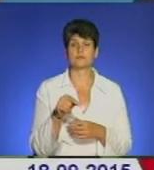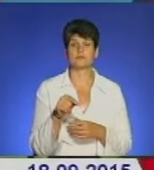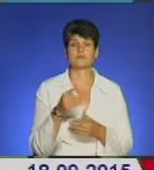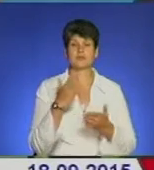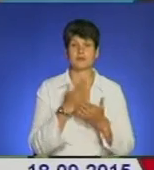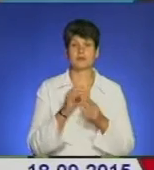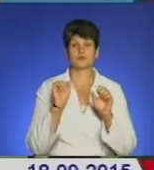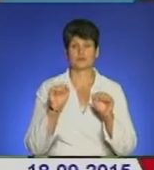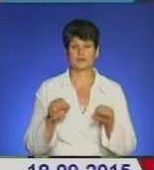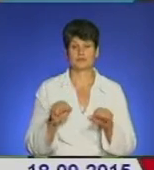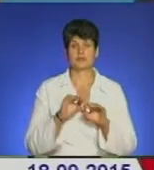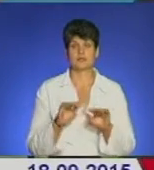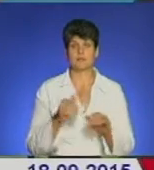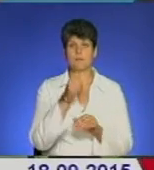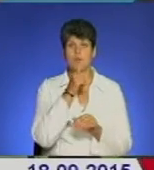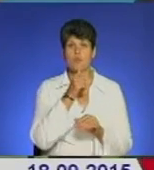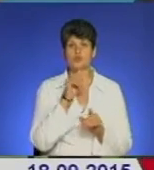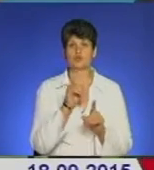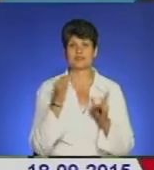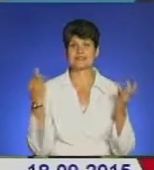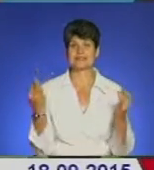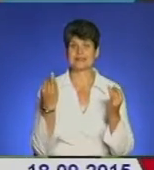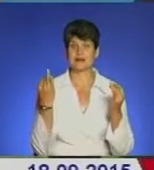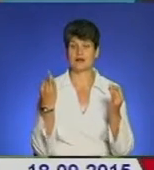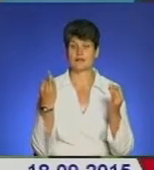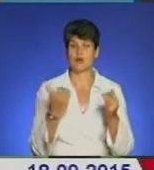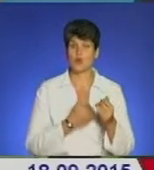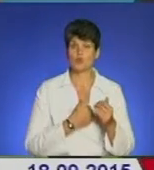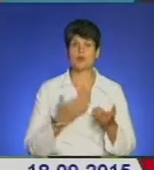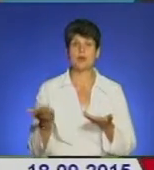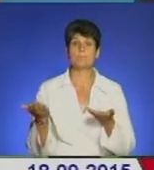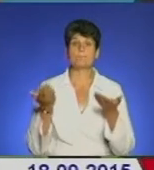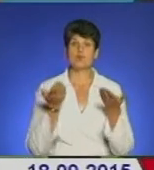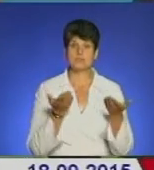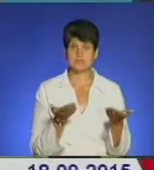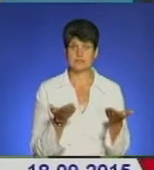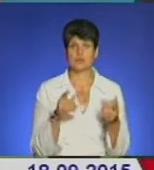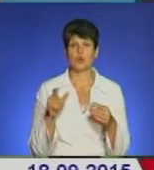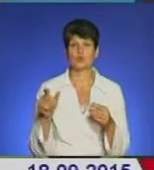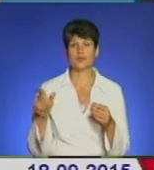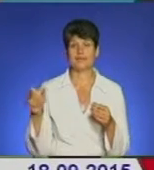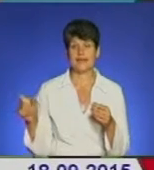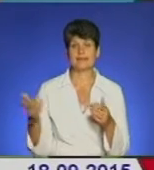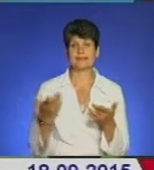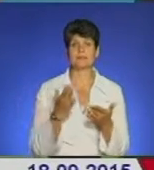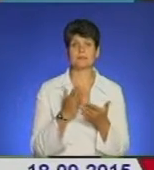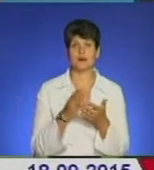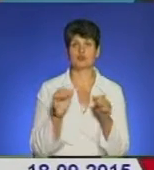є можливість дітям спробувати щось цікаве. Хочу запросити людей, які мають